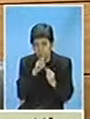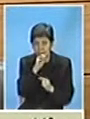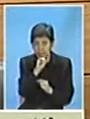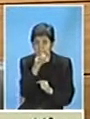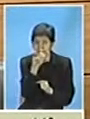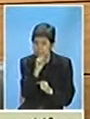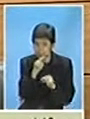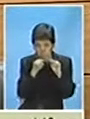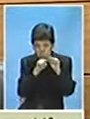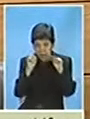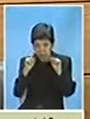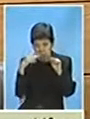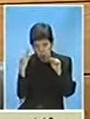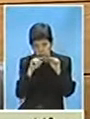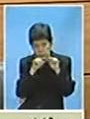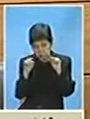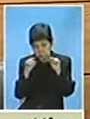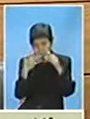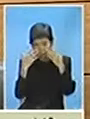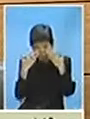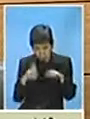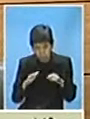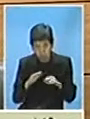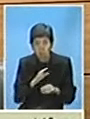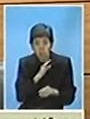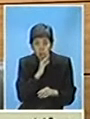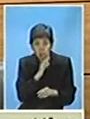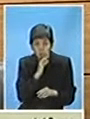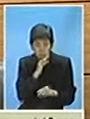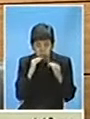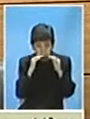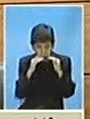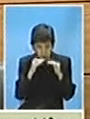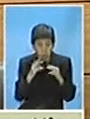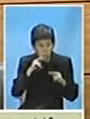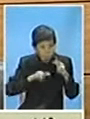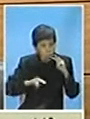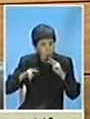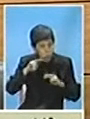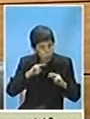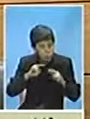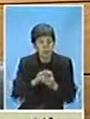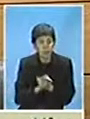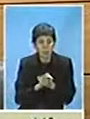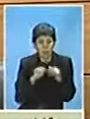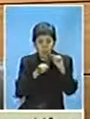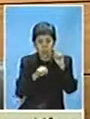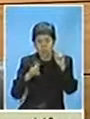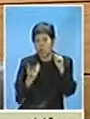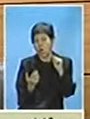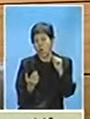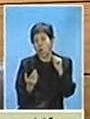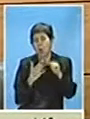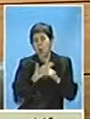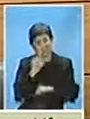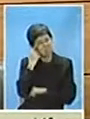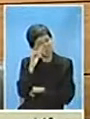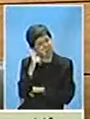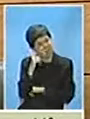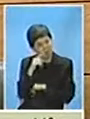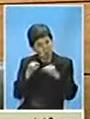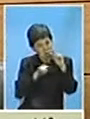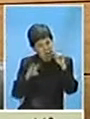17วรรค1ก่อนแล้วก็ถ้าต่อไปถึงพิจารณาในวรรค4เพราะว่าผมเองก็ไม่แน่ใจว่าวร